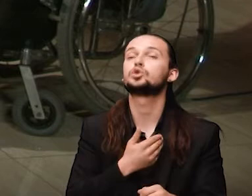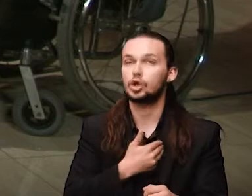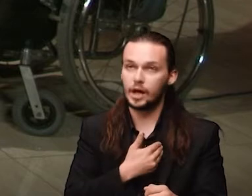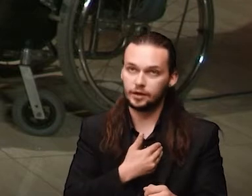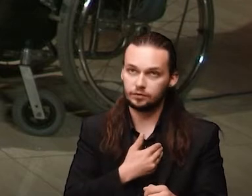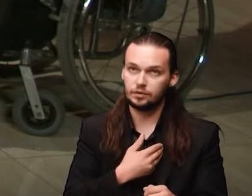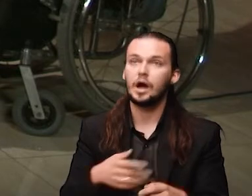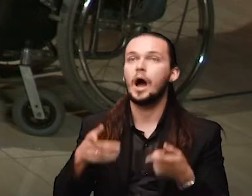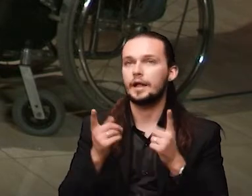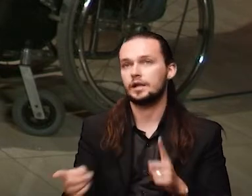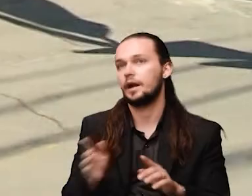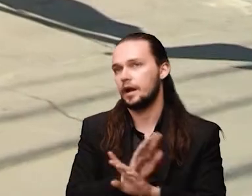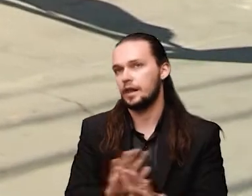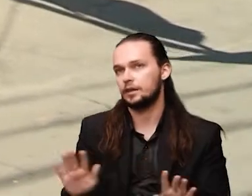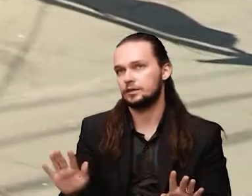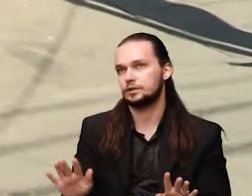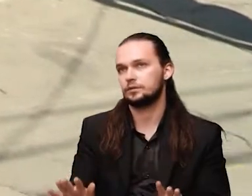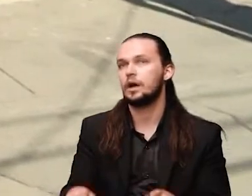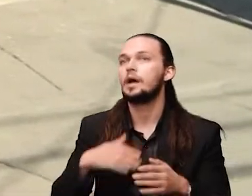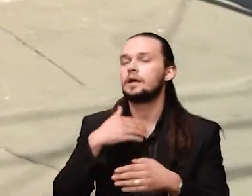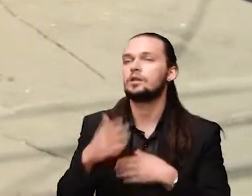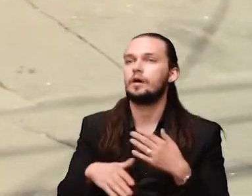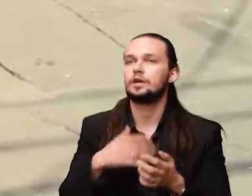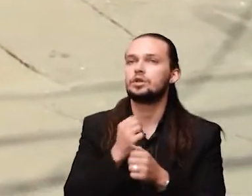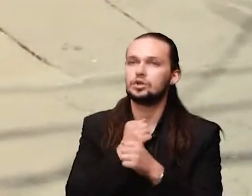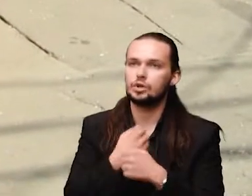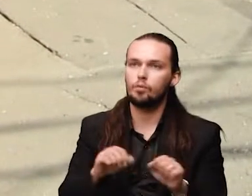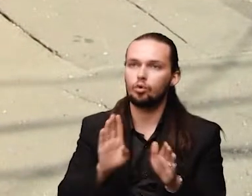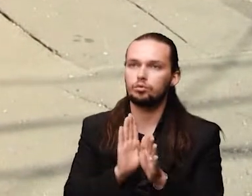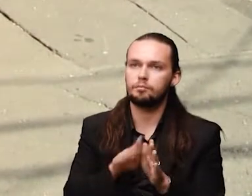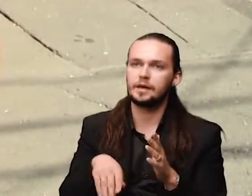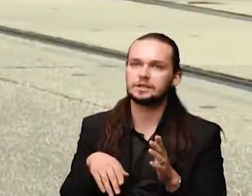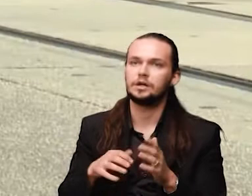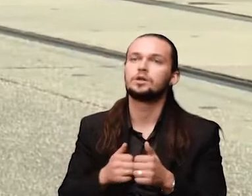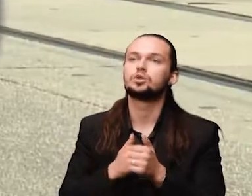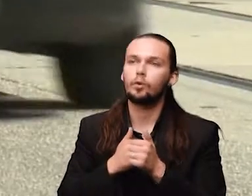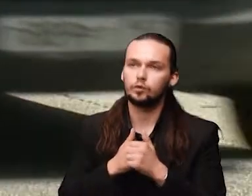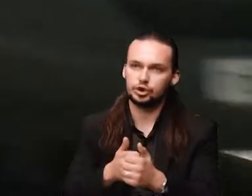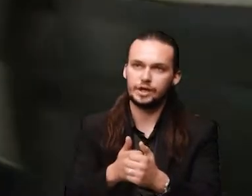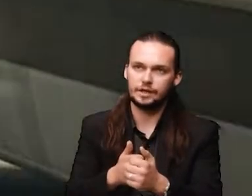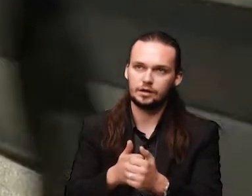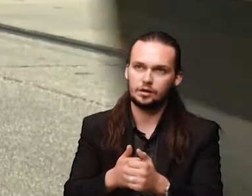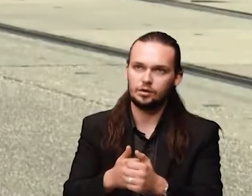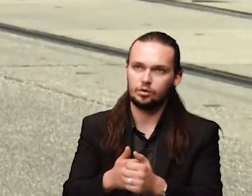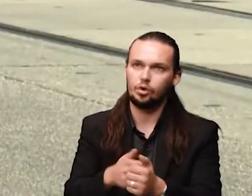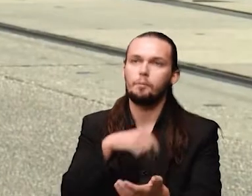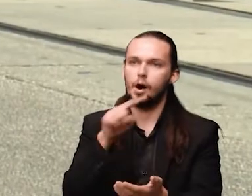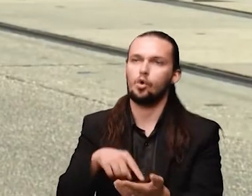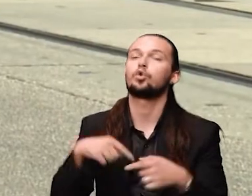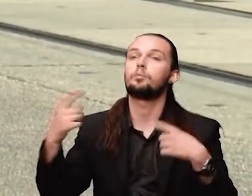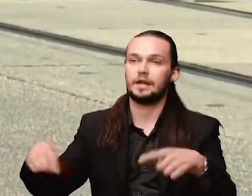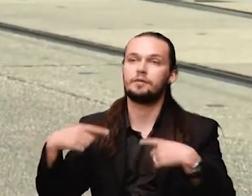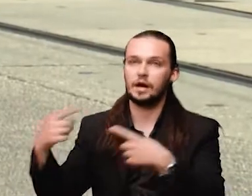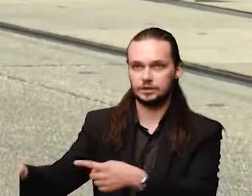же большинство людей с инвалидностью по-прежнему не могут без сопровождения, беспрепятственно и быстро передвигаться по городу.